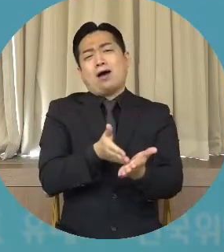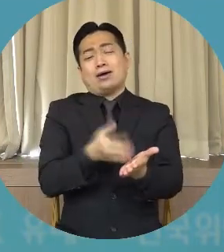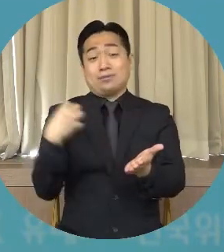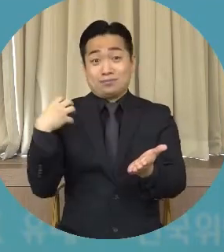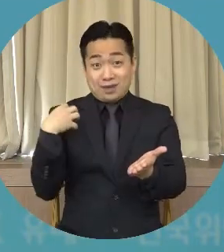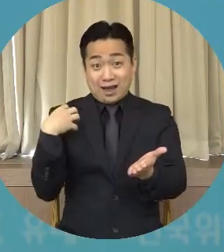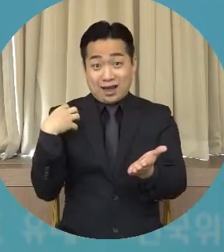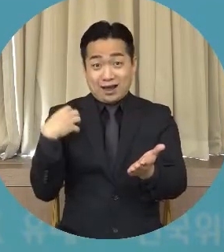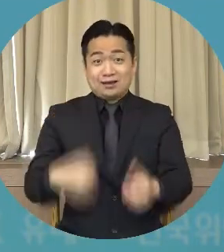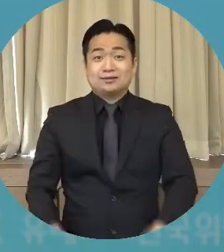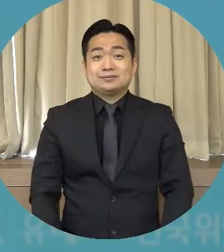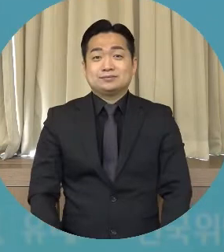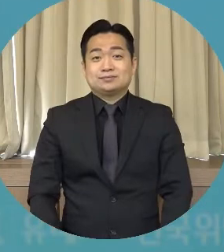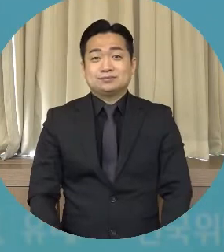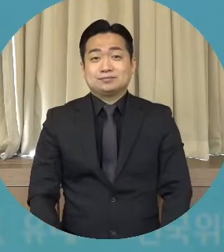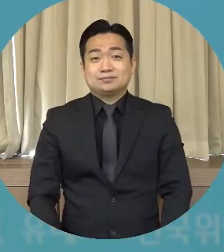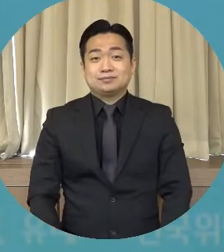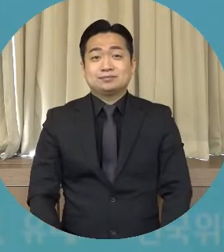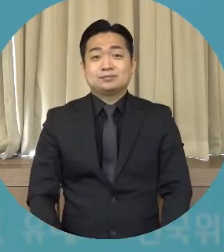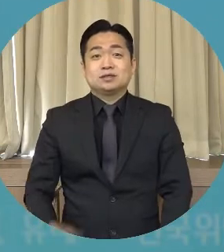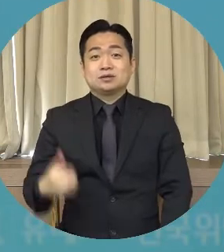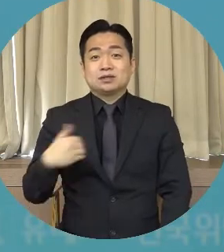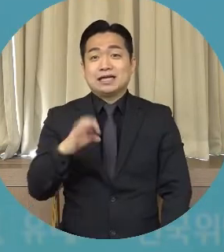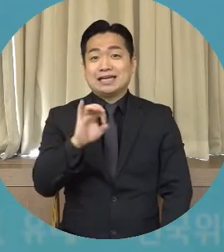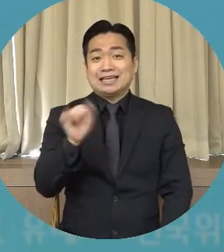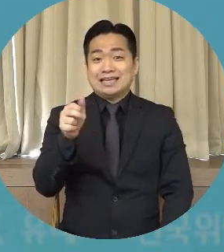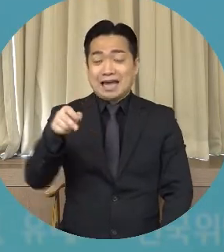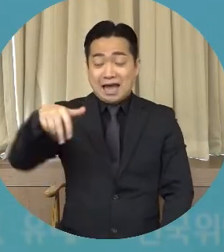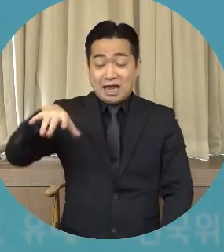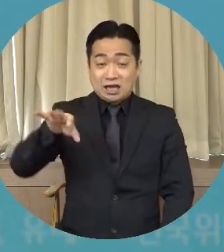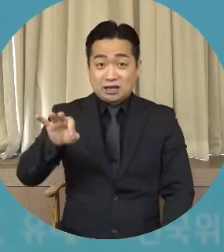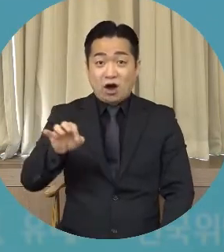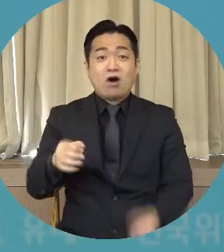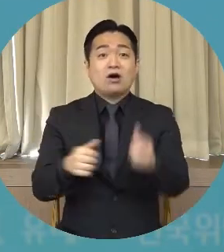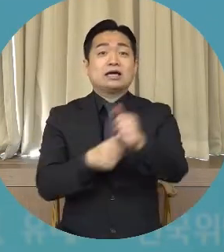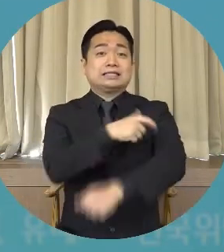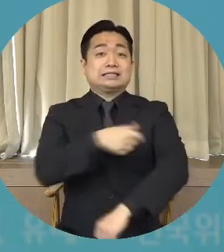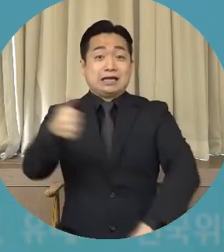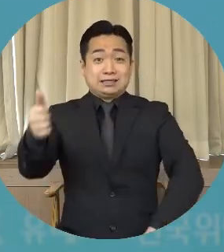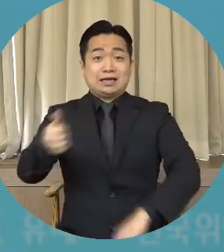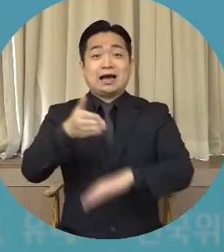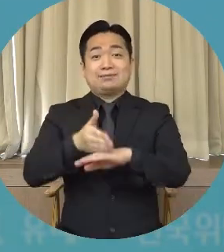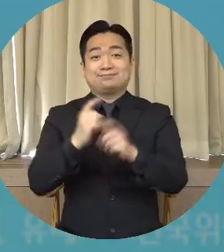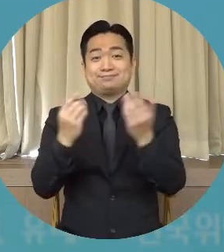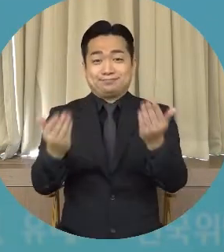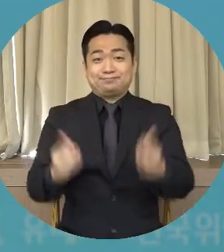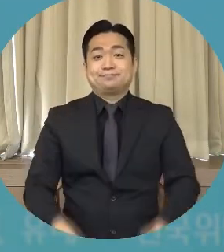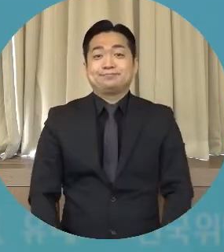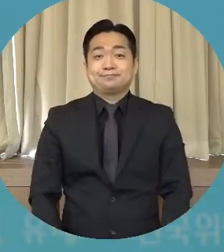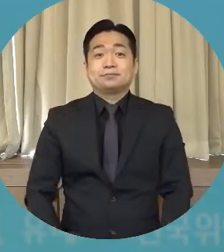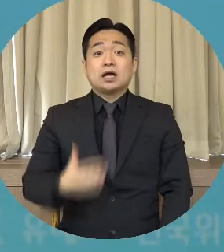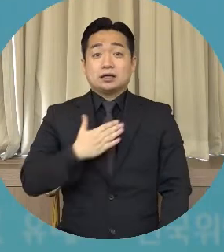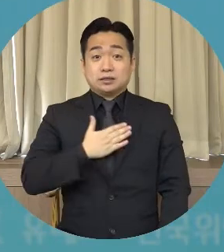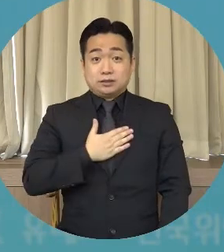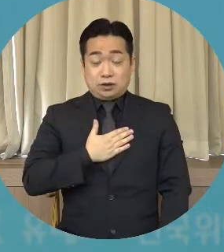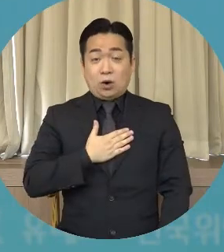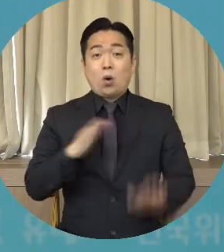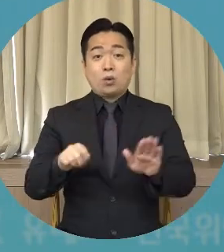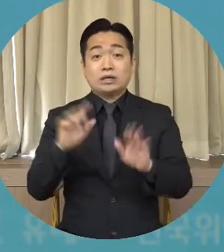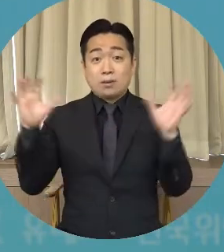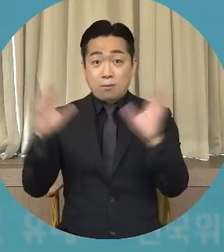맡아주시는 우리 아셈 노인인권정책센터의 이혜경 이사장님 특별히 감사드립니다. 저는 오늘 이